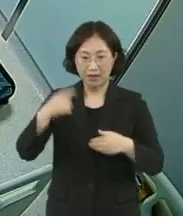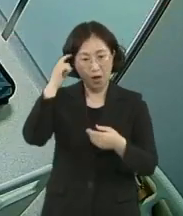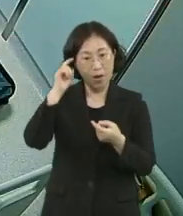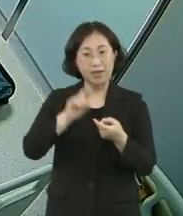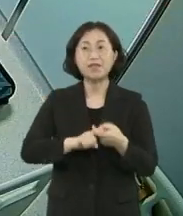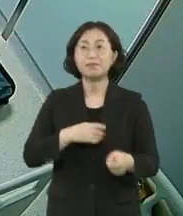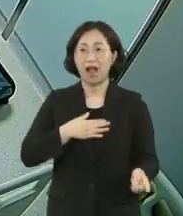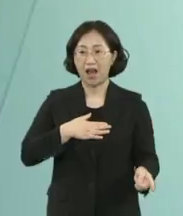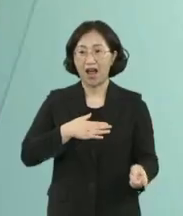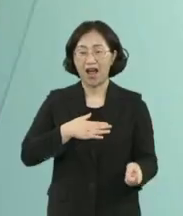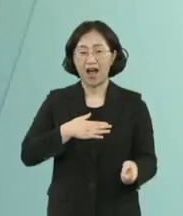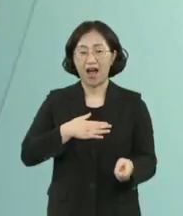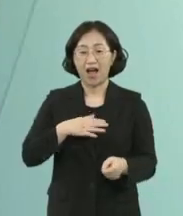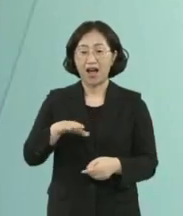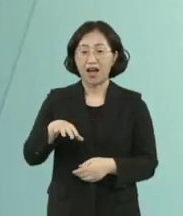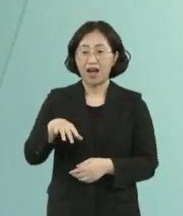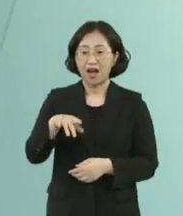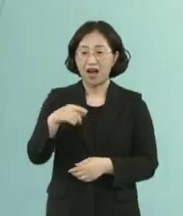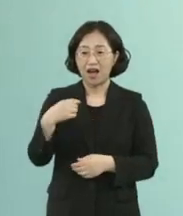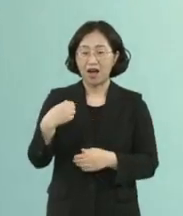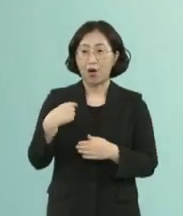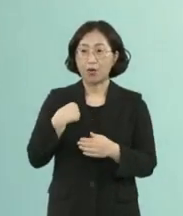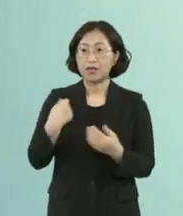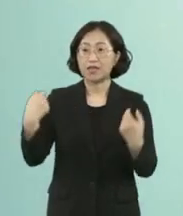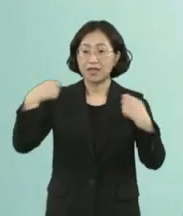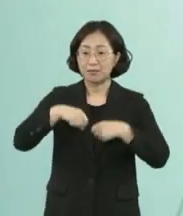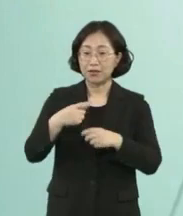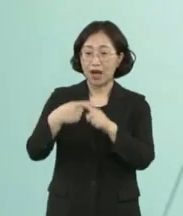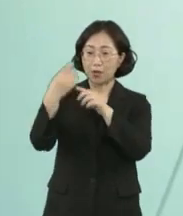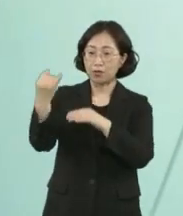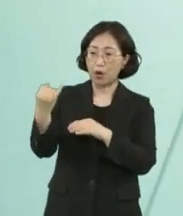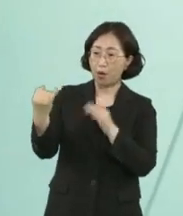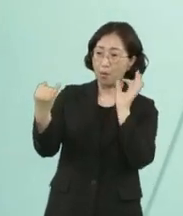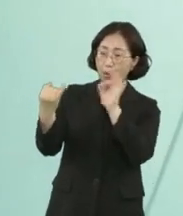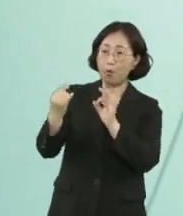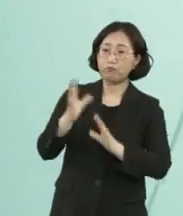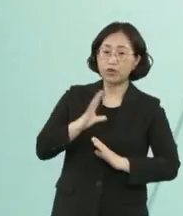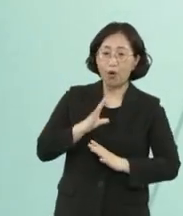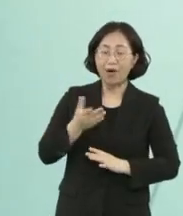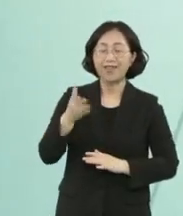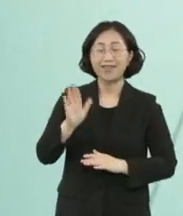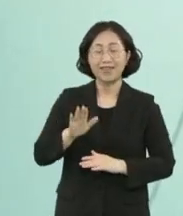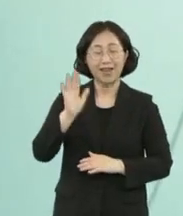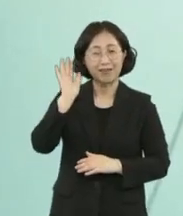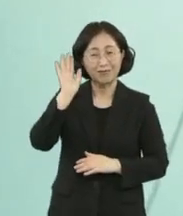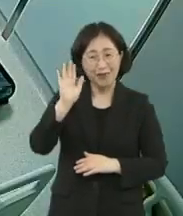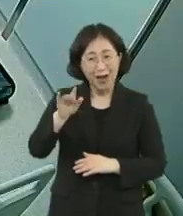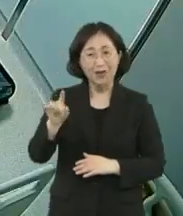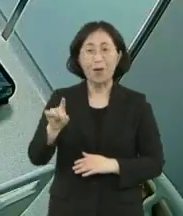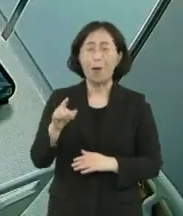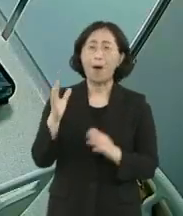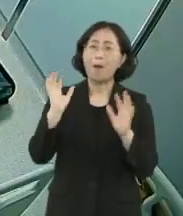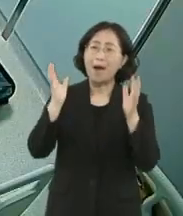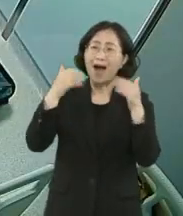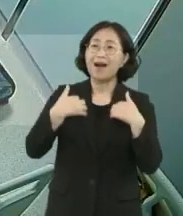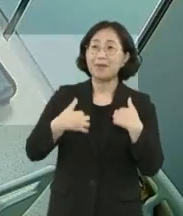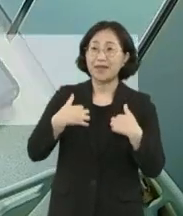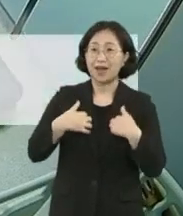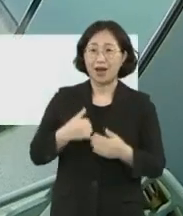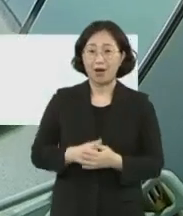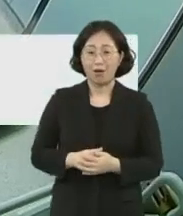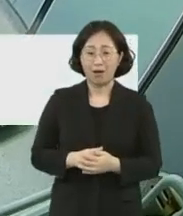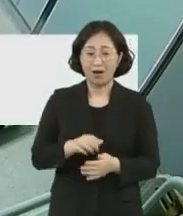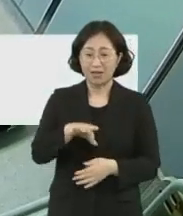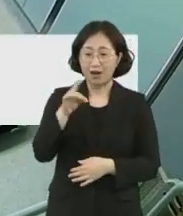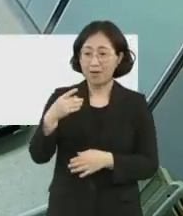하는지 처음에는 방호복을 입은 간호사들을 무서워했던 아이도 나중에는 오히려 반기기까지 했습니다. 처음에는 선생님들